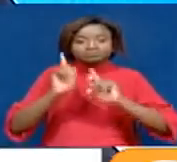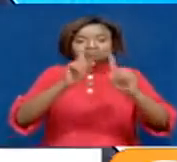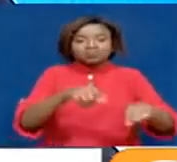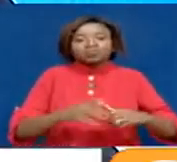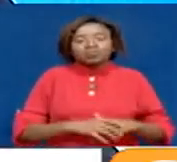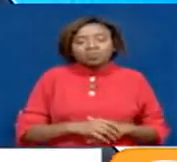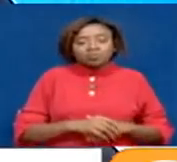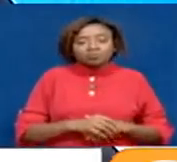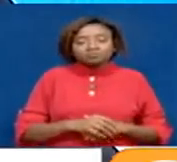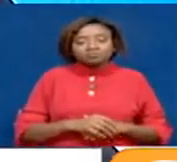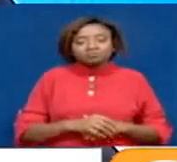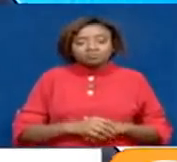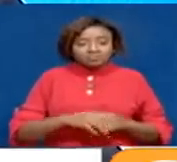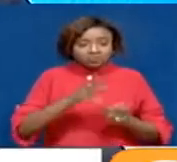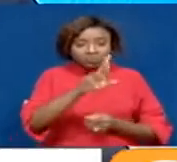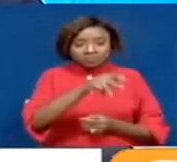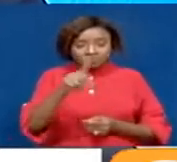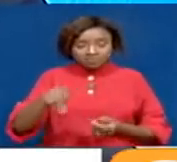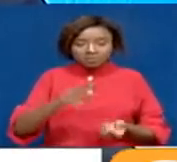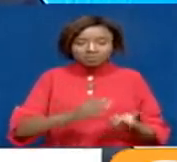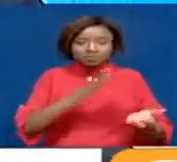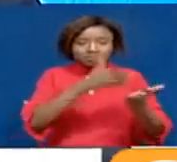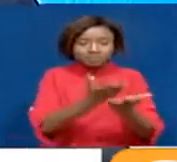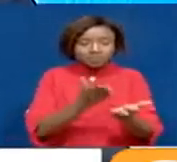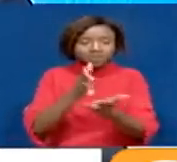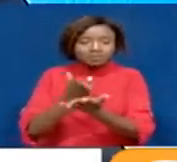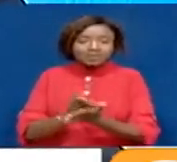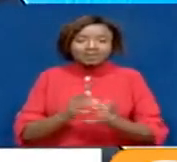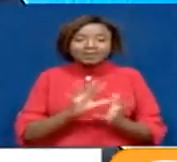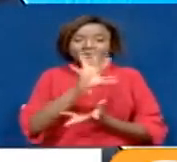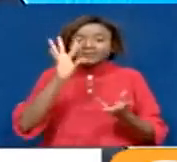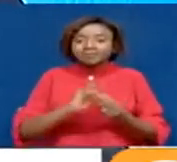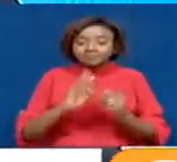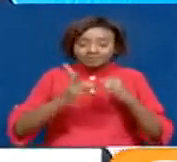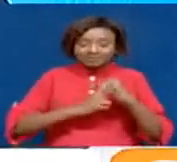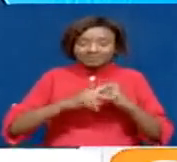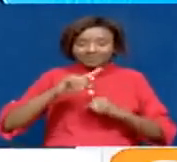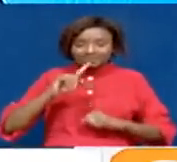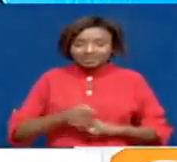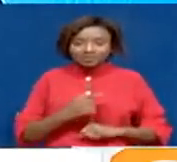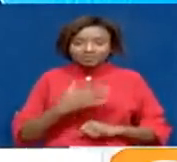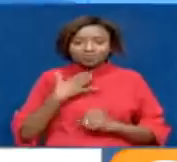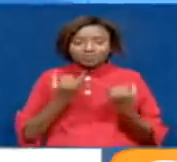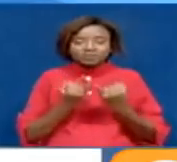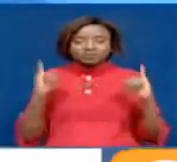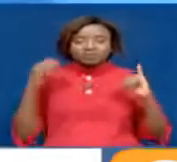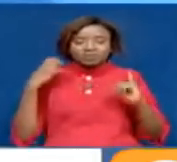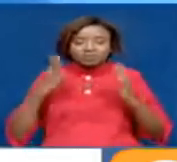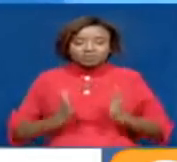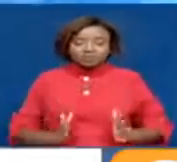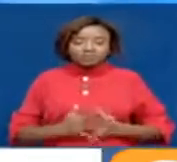Brenda Wanga, takriban wagombea 7,000 wanatafuta kuwania viti hivyo kama wagombea huru.